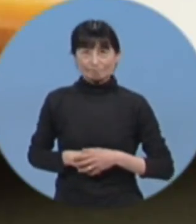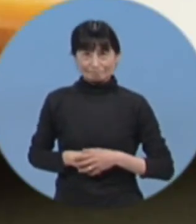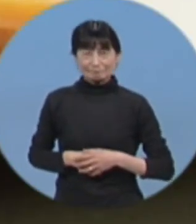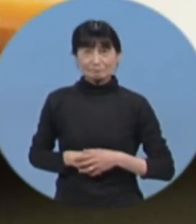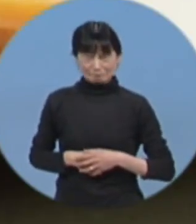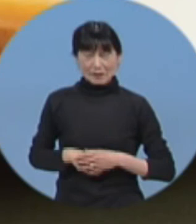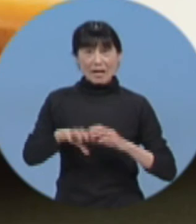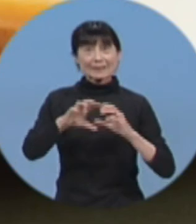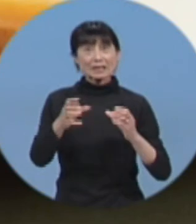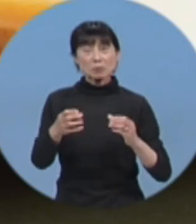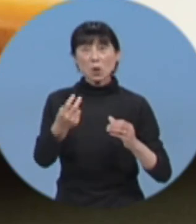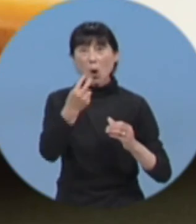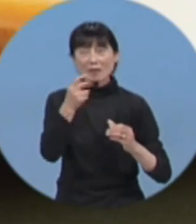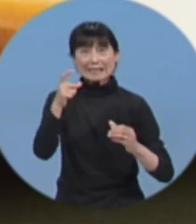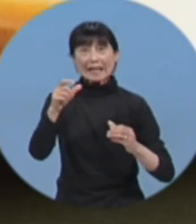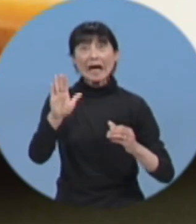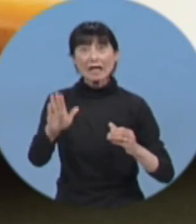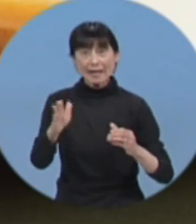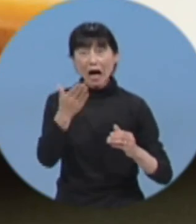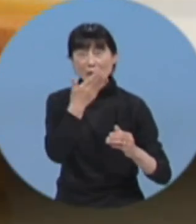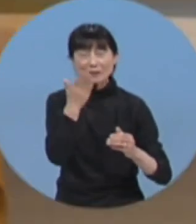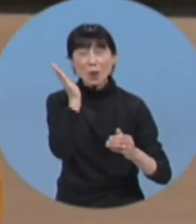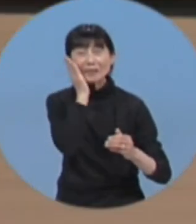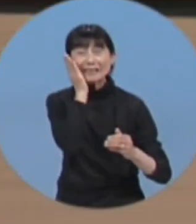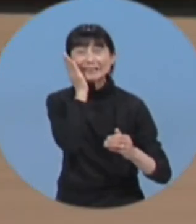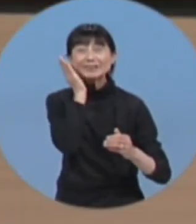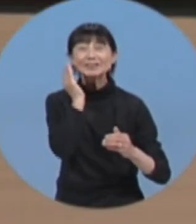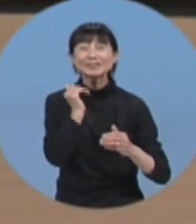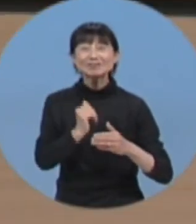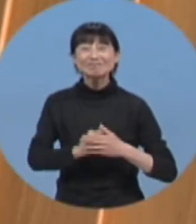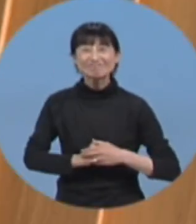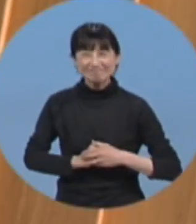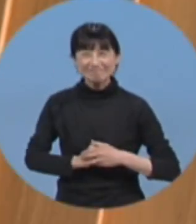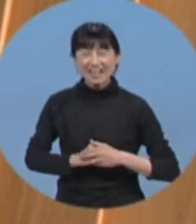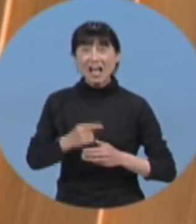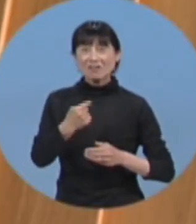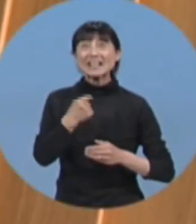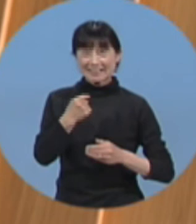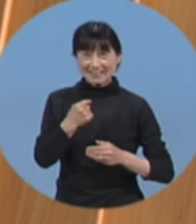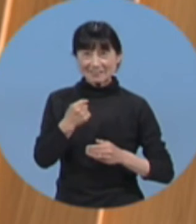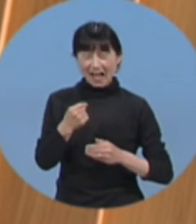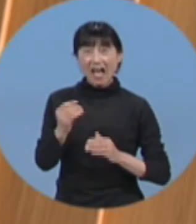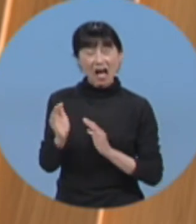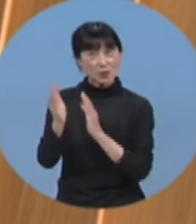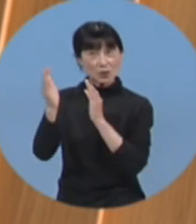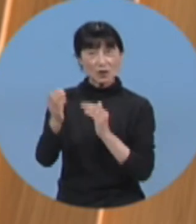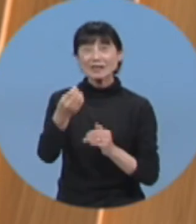さつまいもの風味がしっかりあって甘くて美味しいです。 私は青のりをいただきます